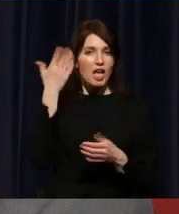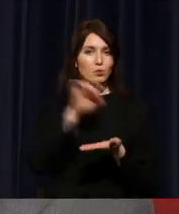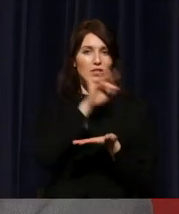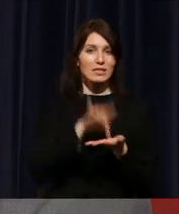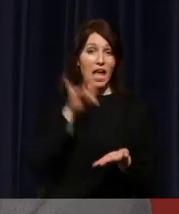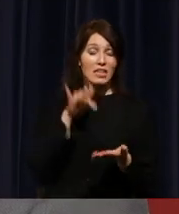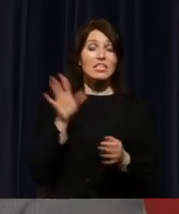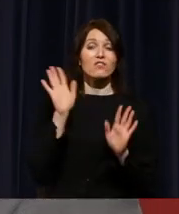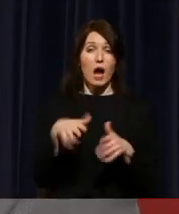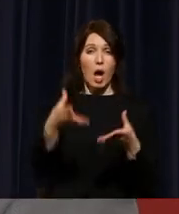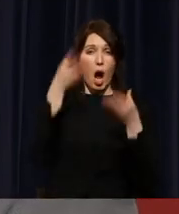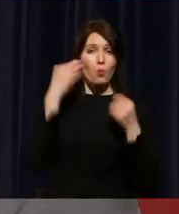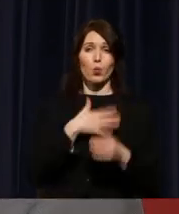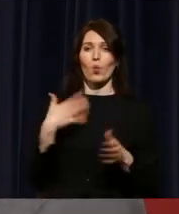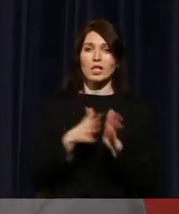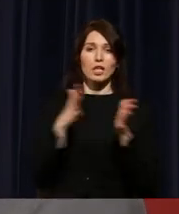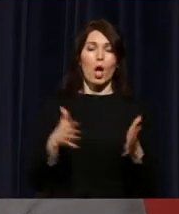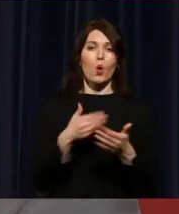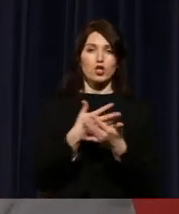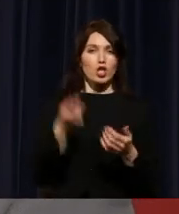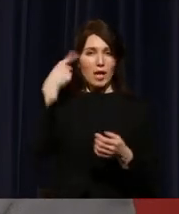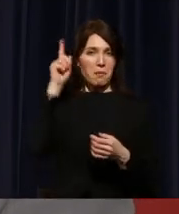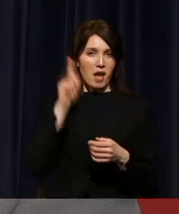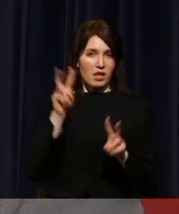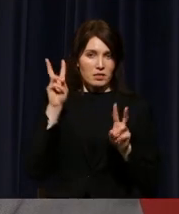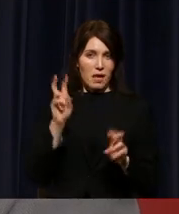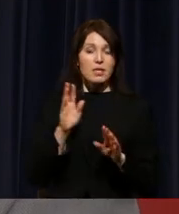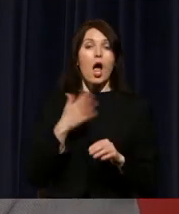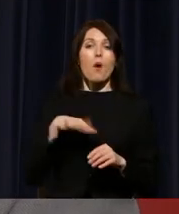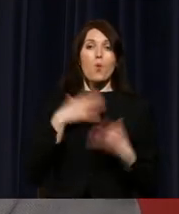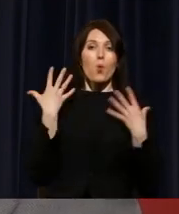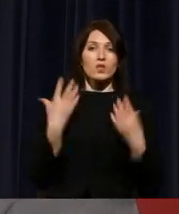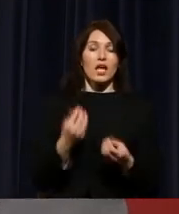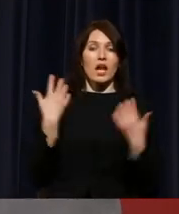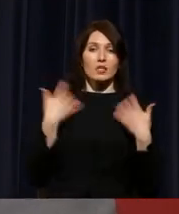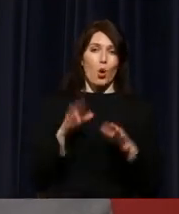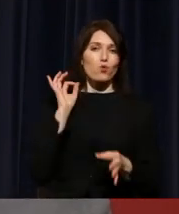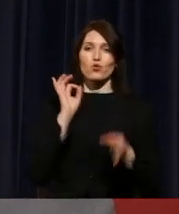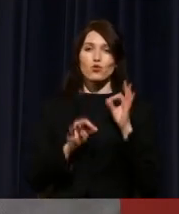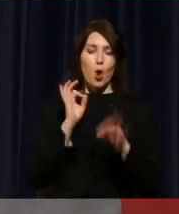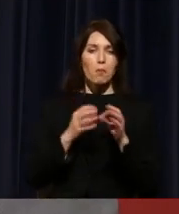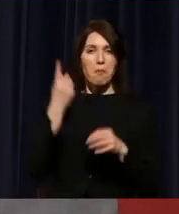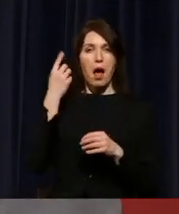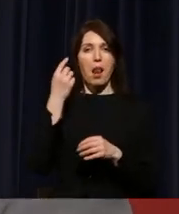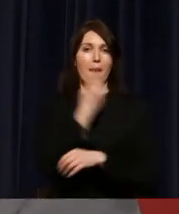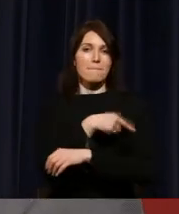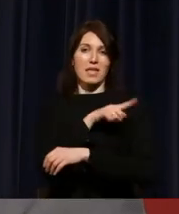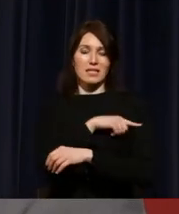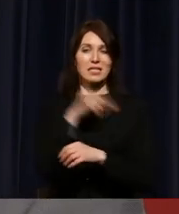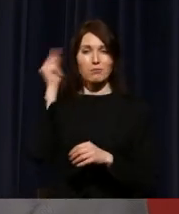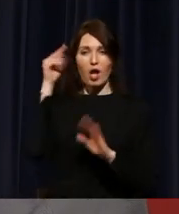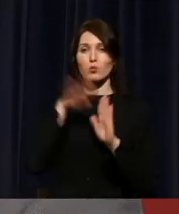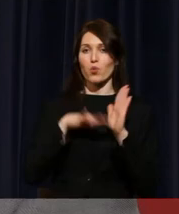kurā var apgūt ļoti daudz prasmes. Un tas ir mūsdienās jau normāla medicīnas programmas